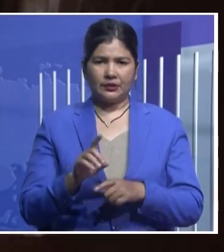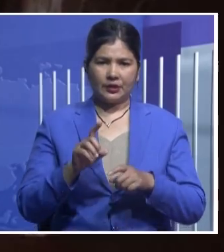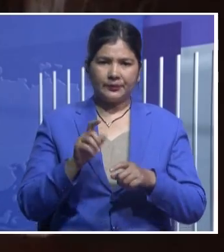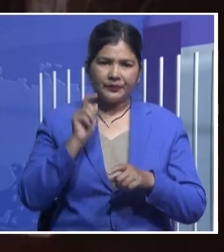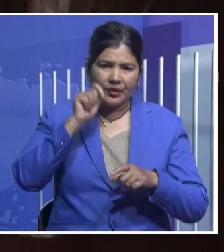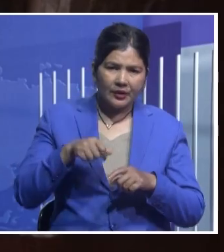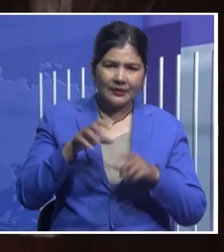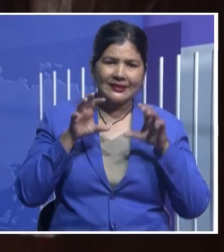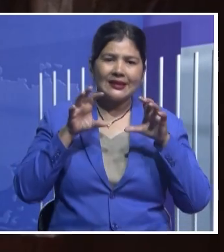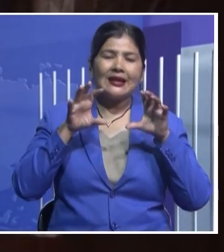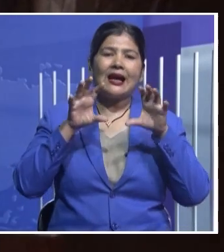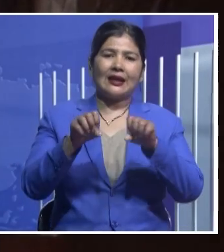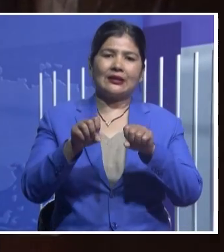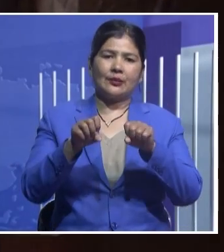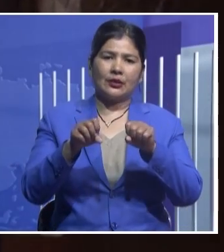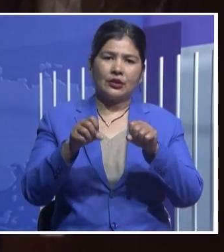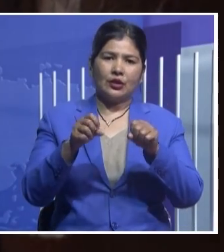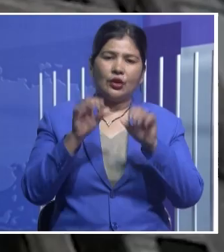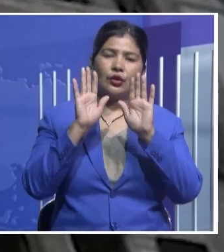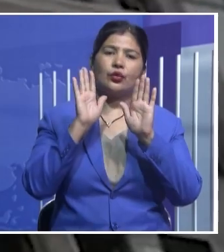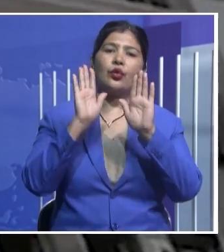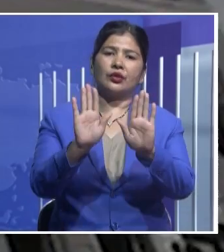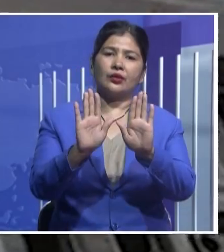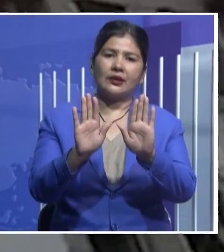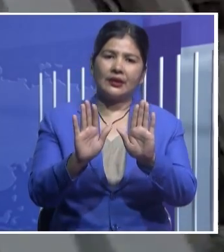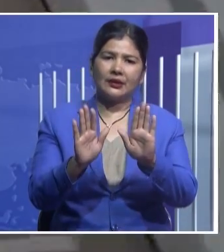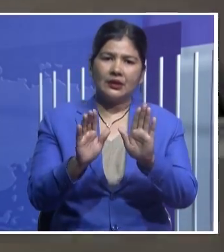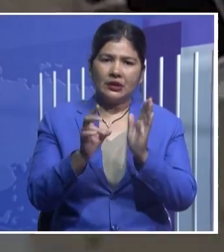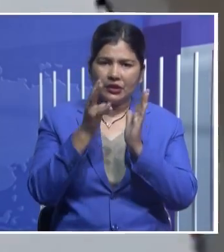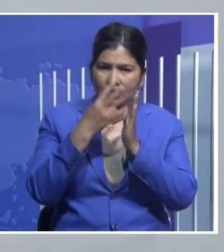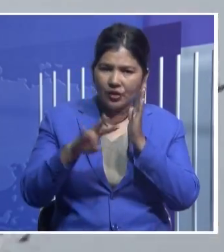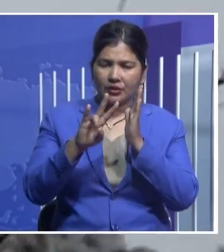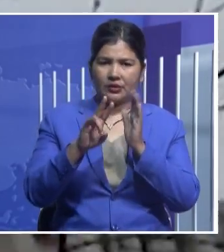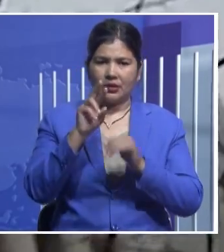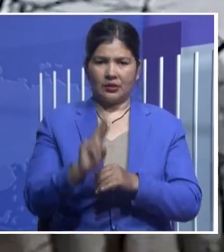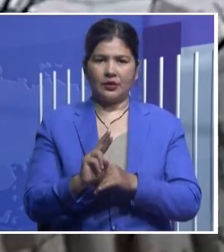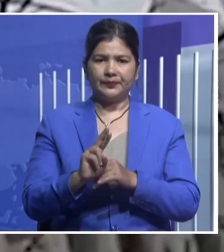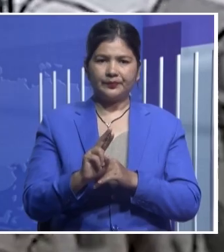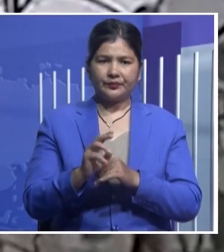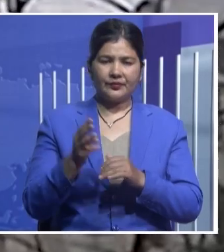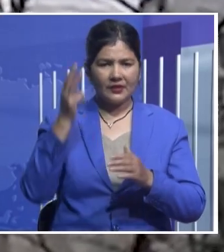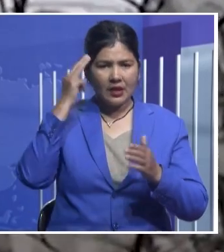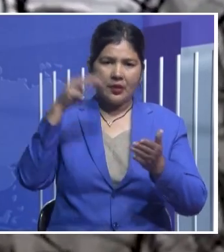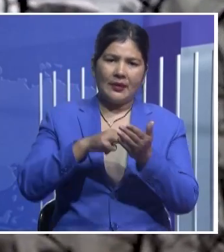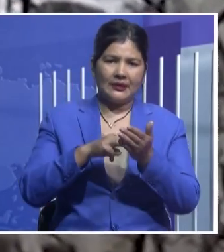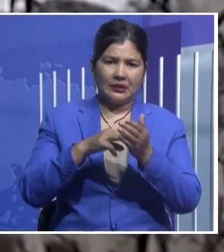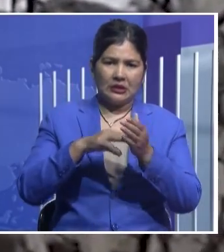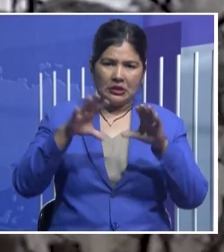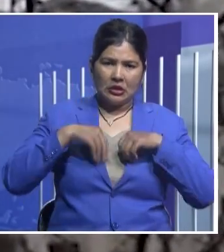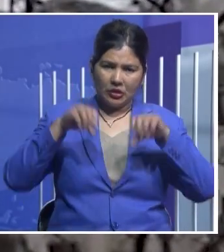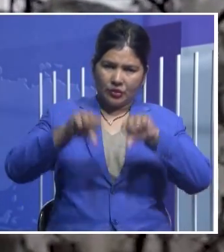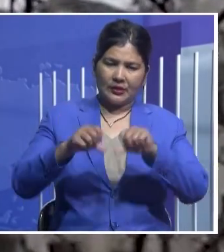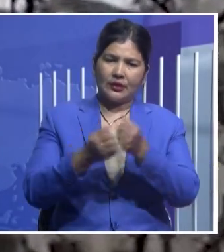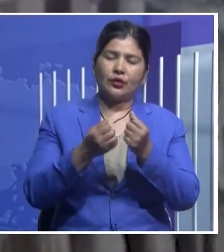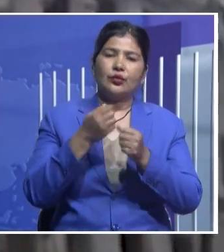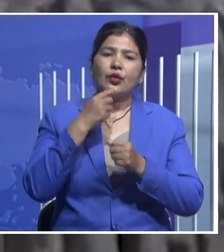आक्रमण रोक्नका लागि राखेको शर्त युक्रेनी राष्ट्रपति भ्लादिमिर जेलेन्स्कीले मान्न अस्वीकार गर्नुभएको छ। गत सोमबार